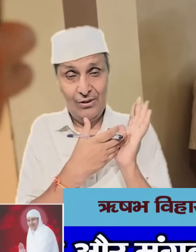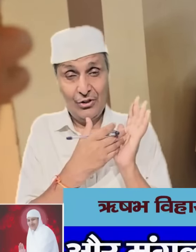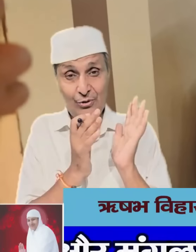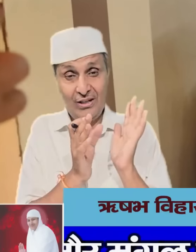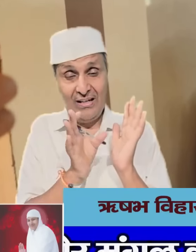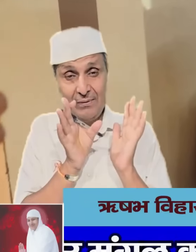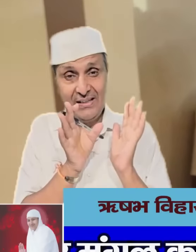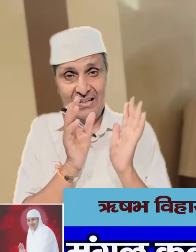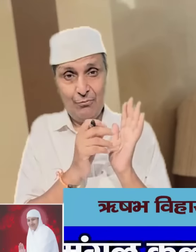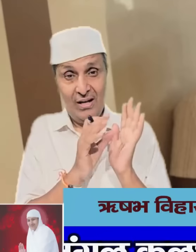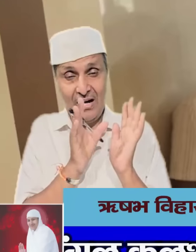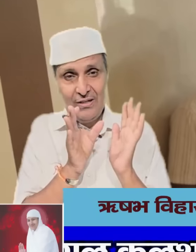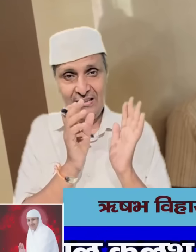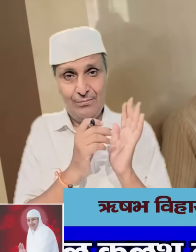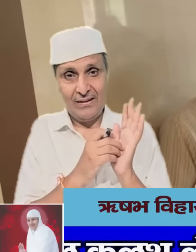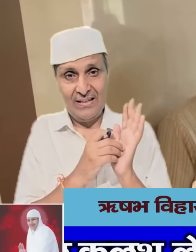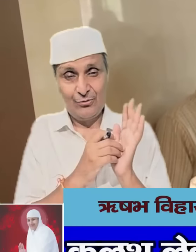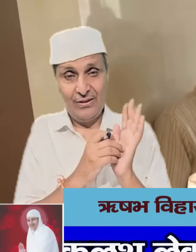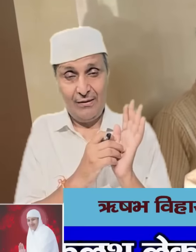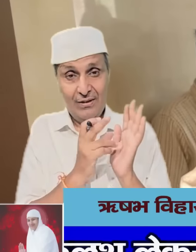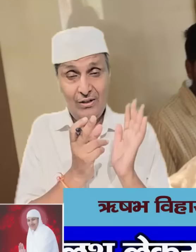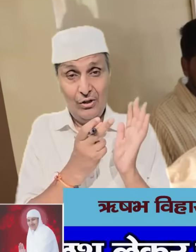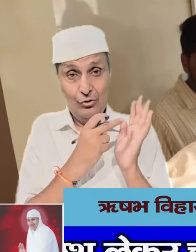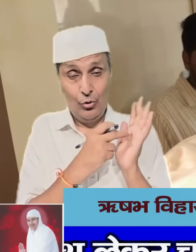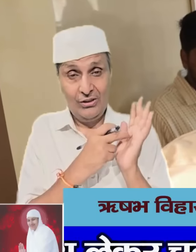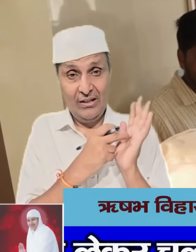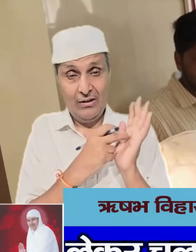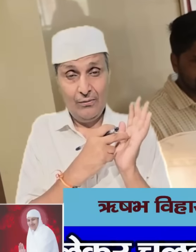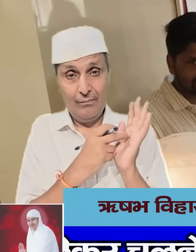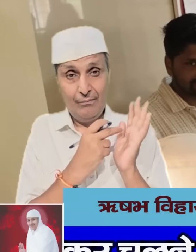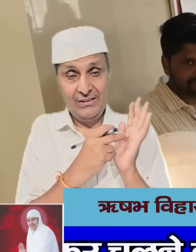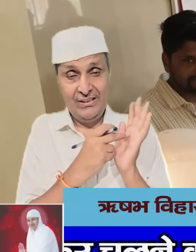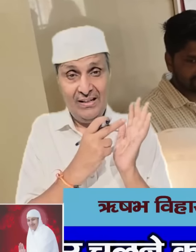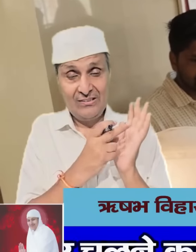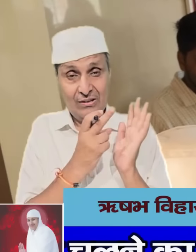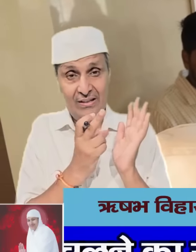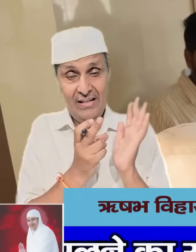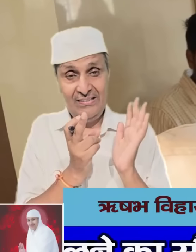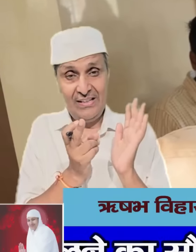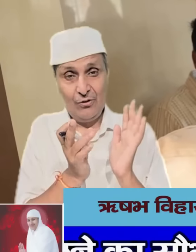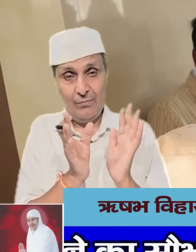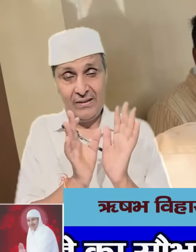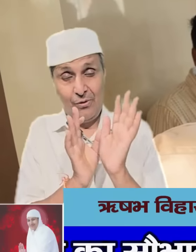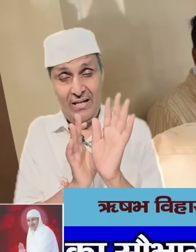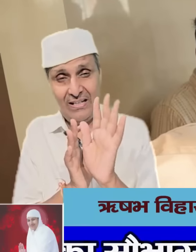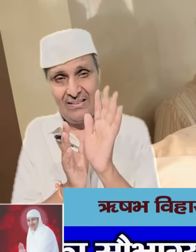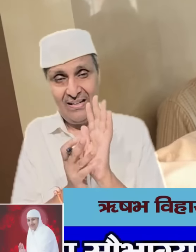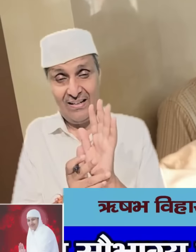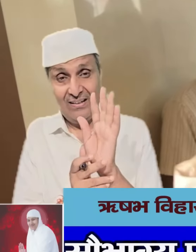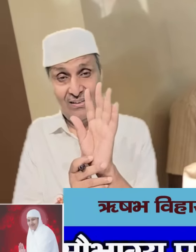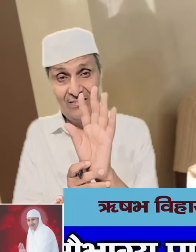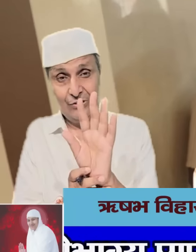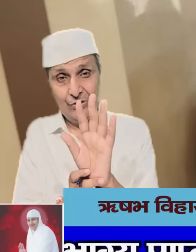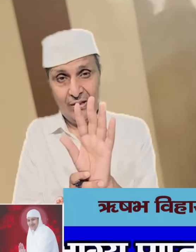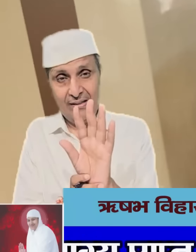इंजीनियरिंग कॉलेज है। क्यों दिखा रहे हैं बताएंगे, आपको हैरान हो जाएंगे जब बात आगे सुनेंगे आप। 2000 बच्चे इस इनके इंजीनियरिंग कॉलेज में पढ़ते, उन्होंने एक ही